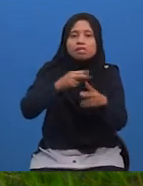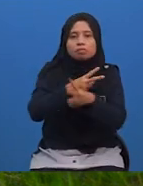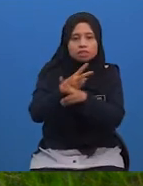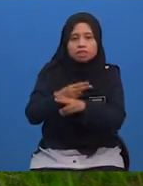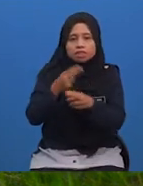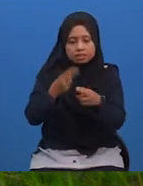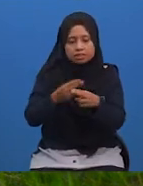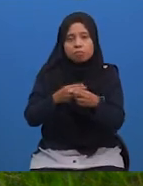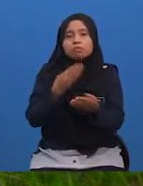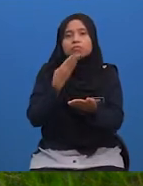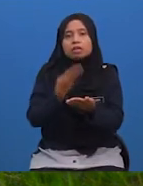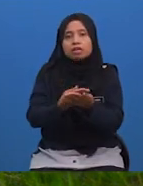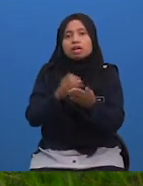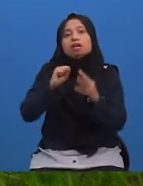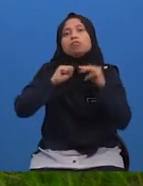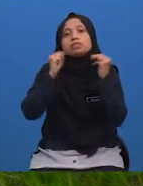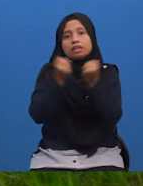baik masyarakat setempatnya?